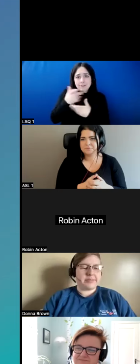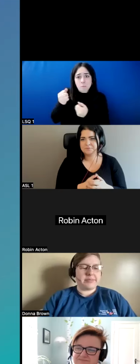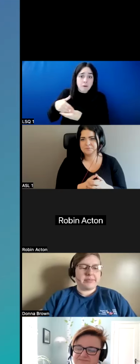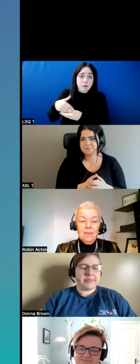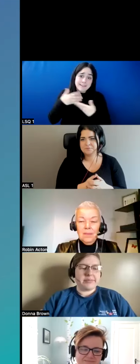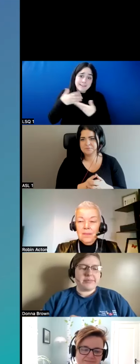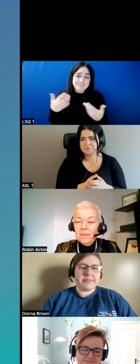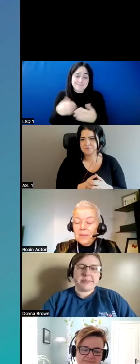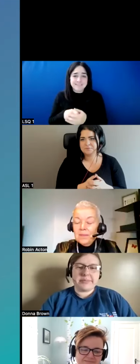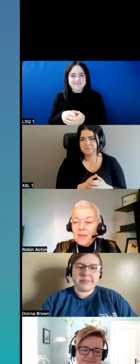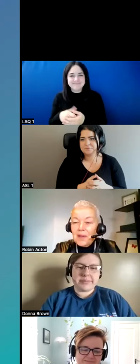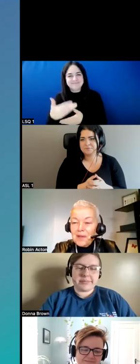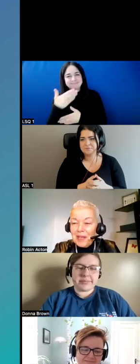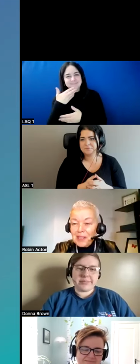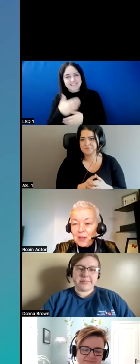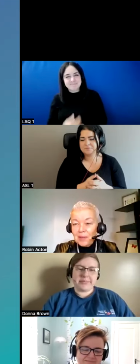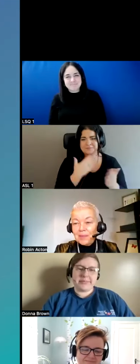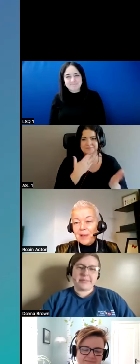Merci.